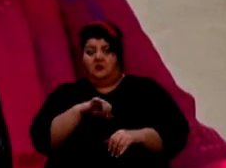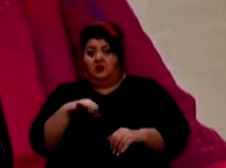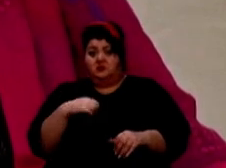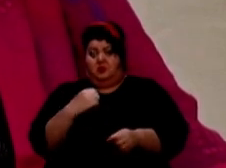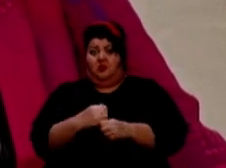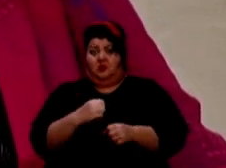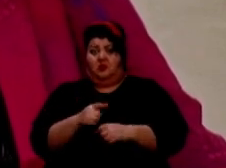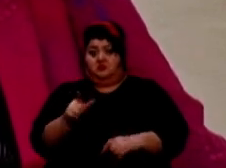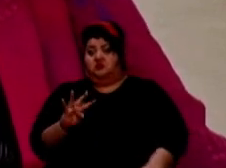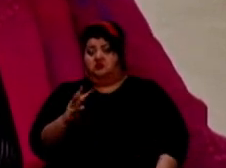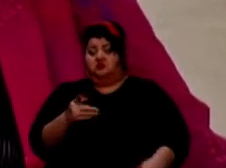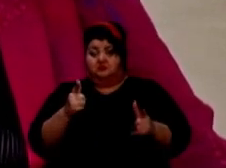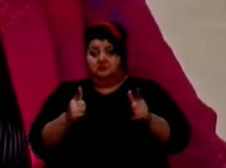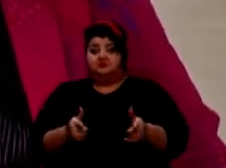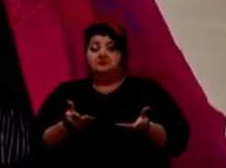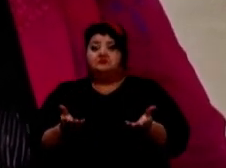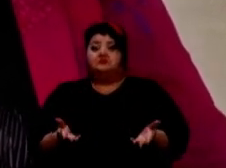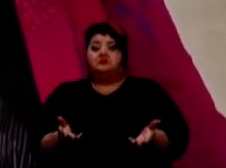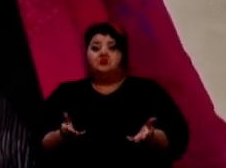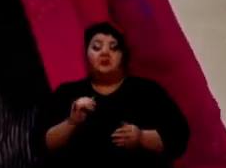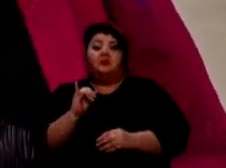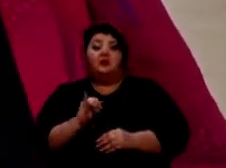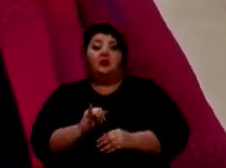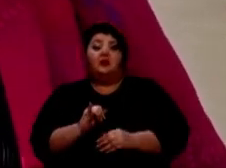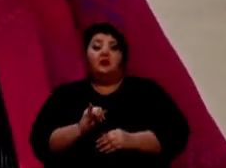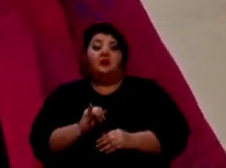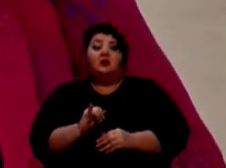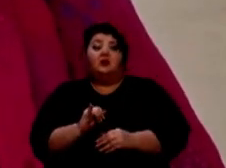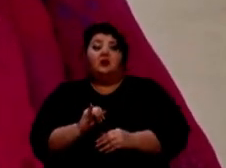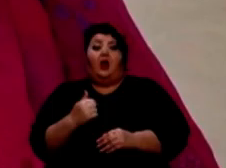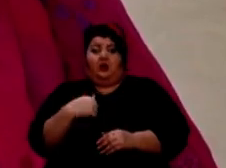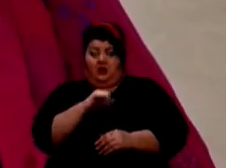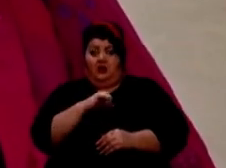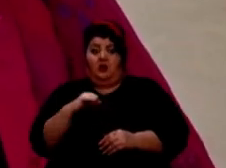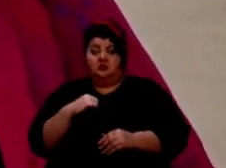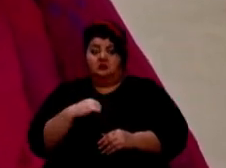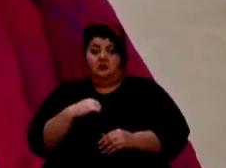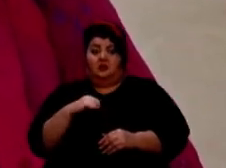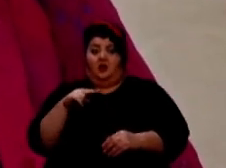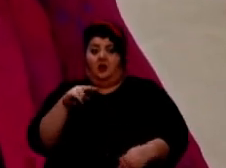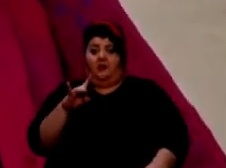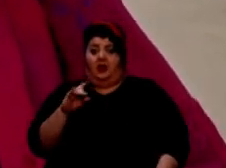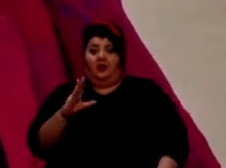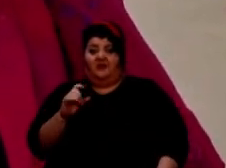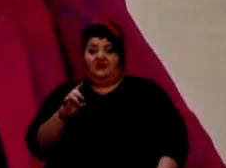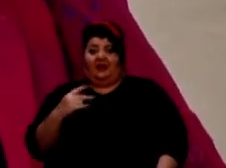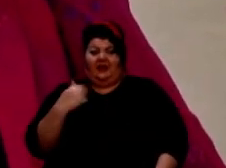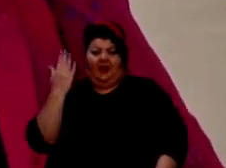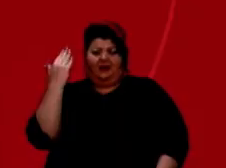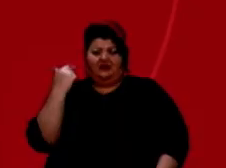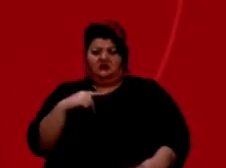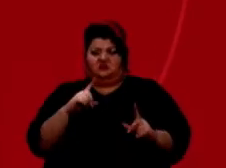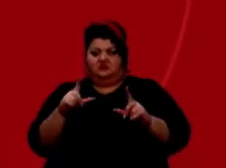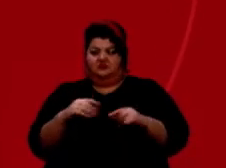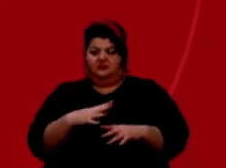за ці 4 гривні. От. І це. Я сама перевізник, то я так і кажу. Ну, раніше я